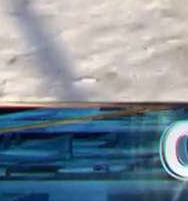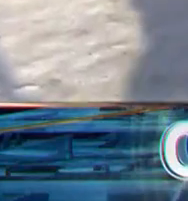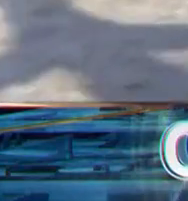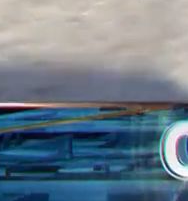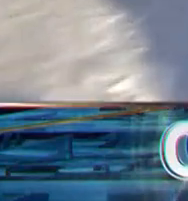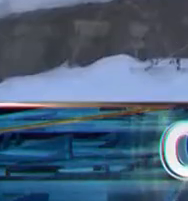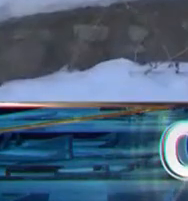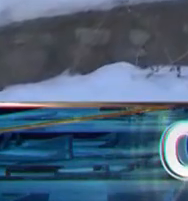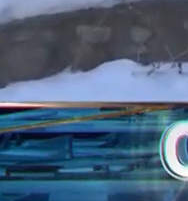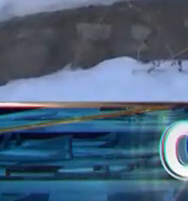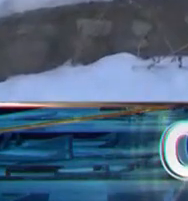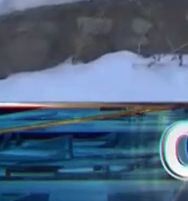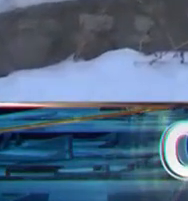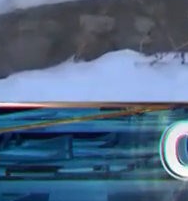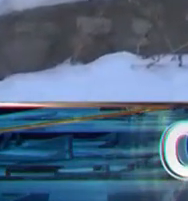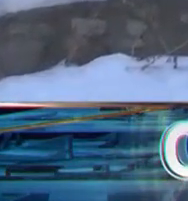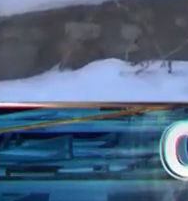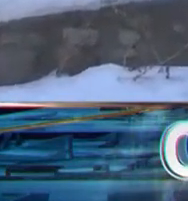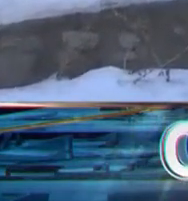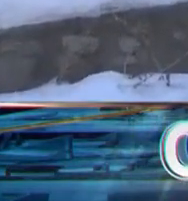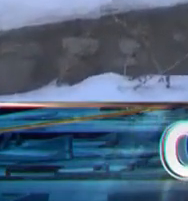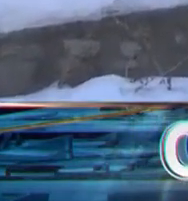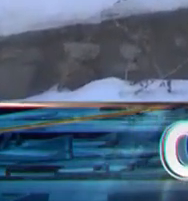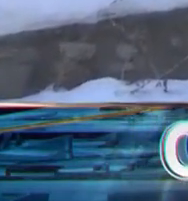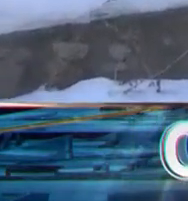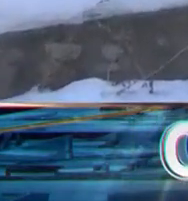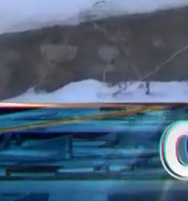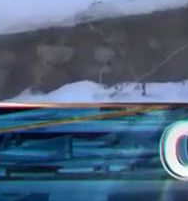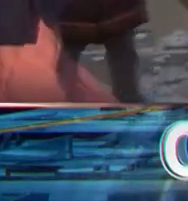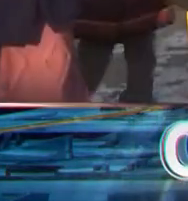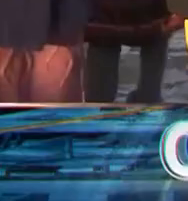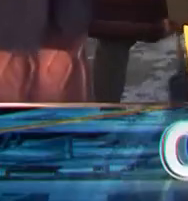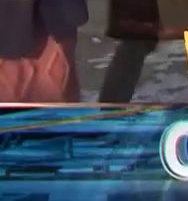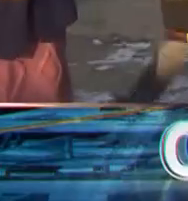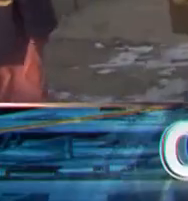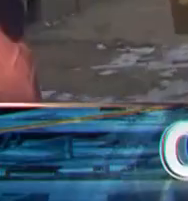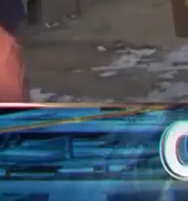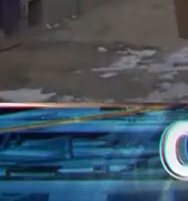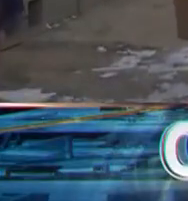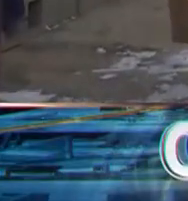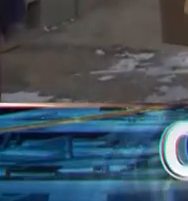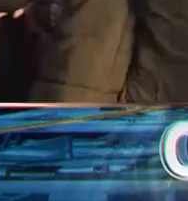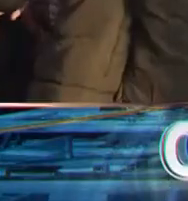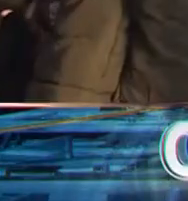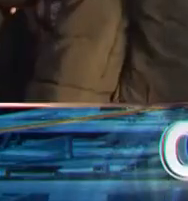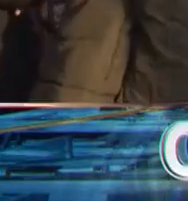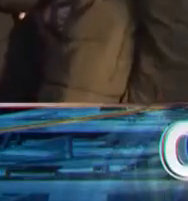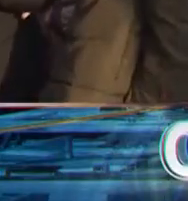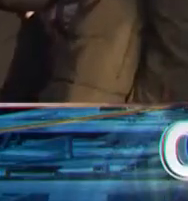Не только конфеты. Дед Мороз детям Ембекши-Казахского района раздает еще и памятки по противопожарной